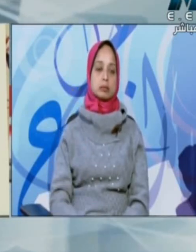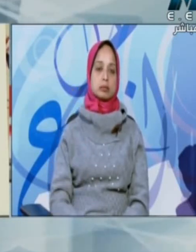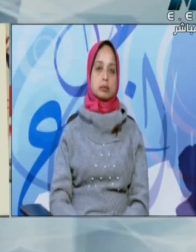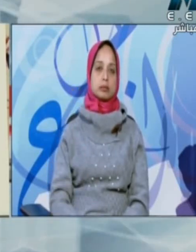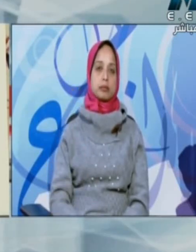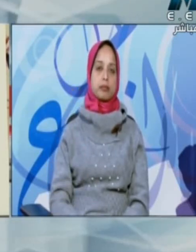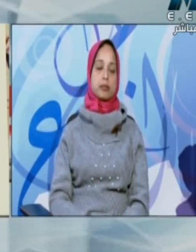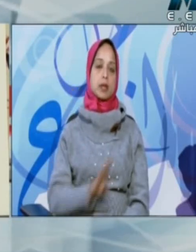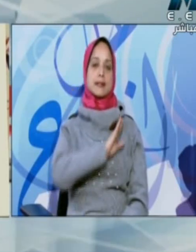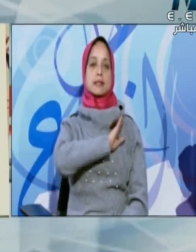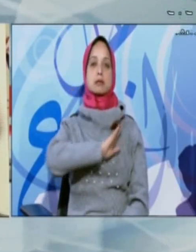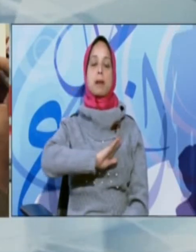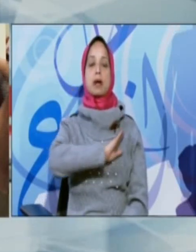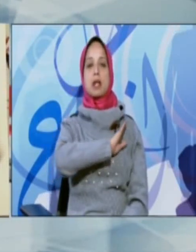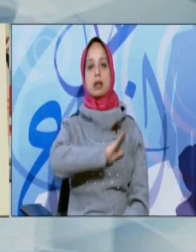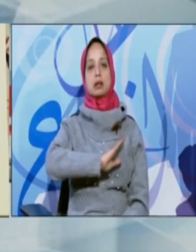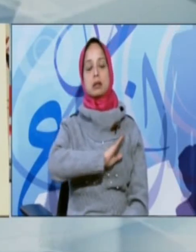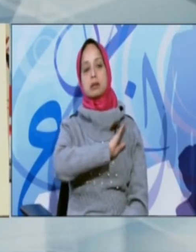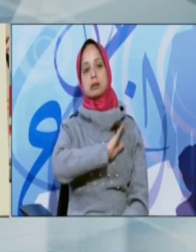الإسماعيلية.